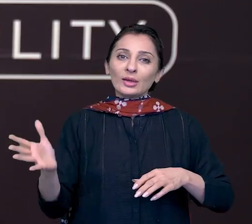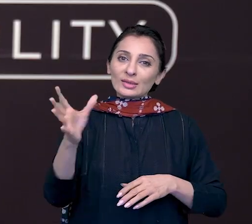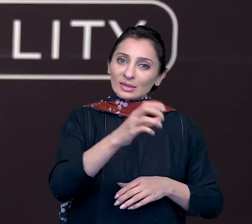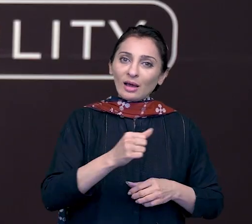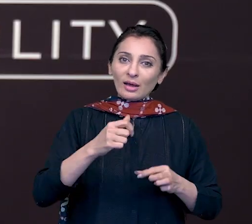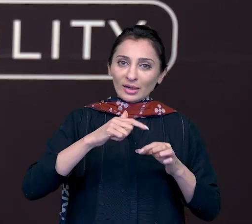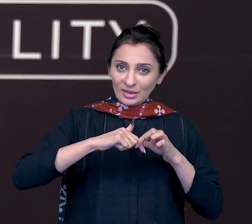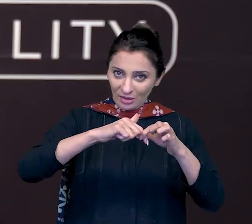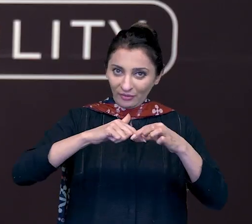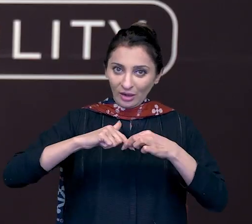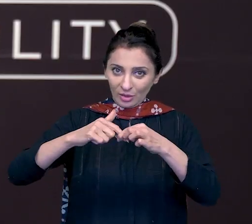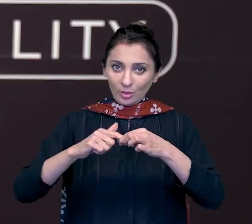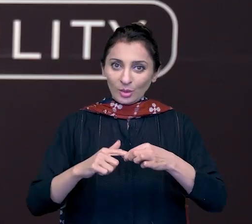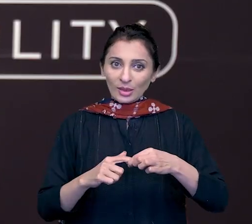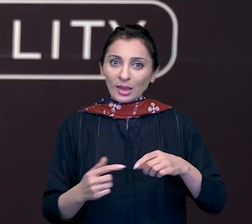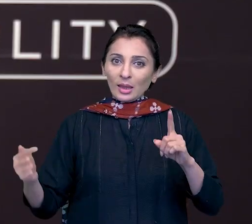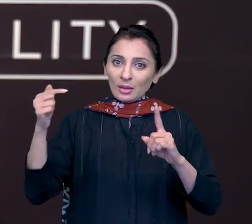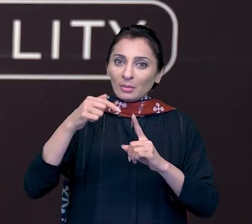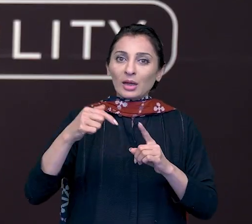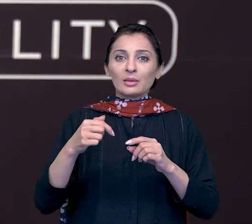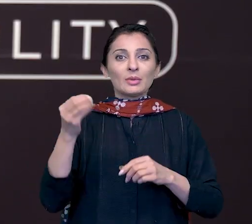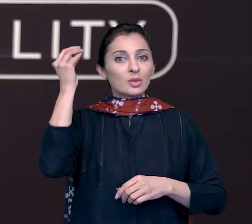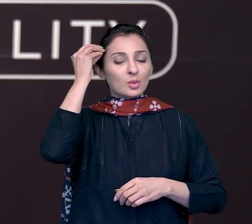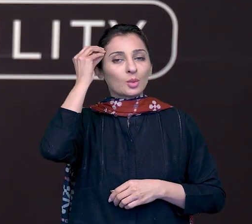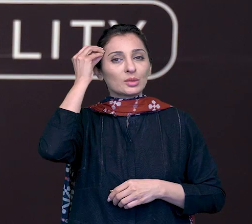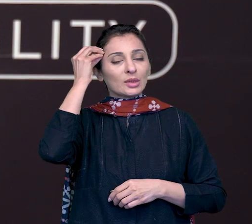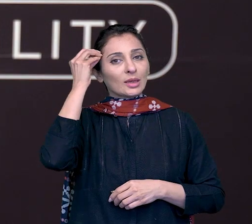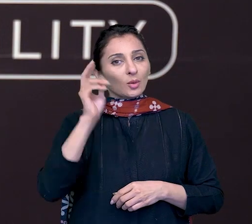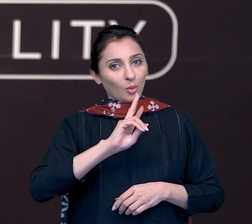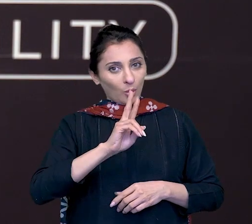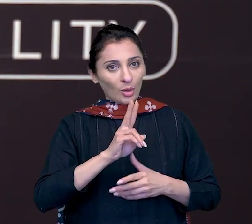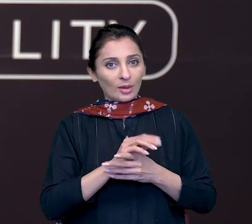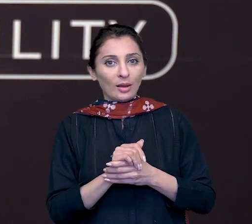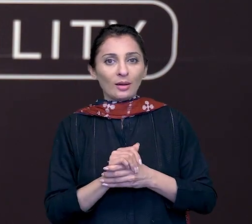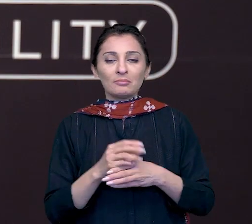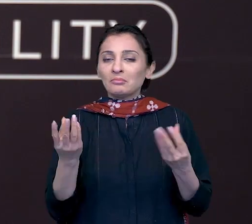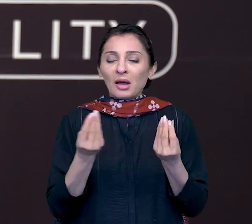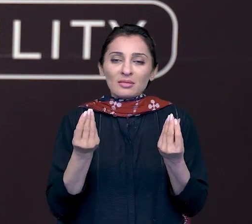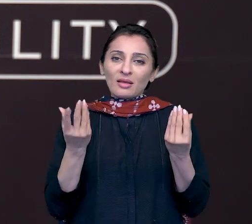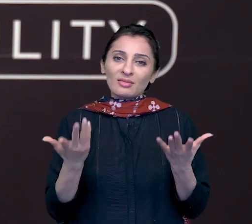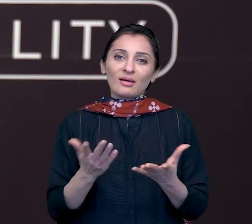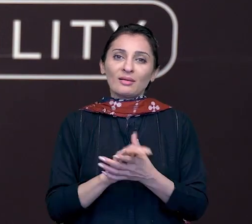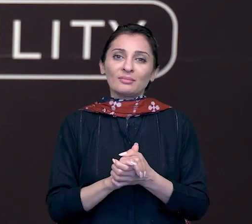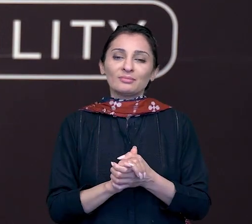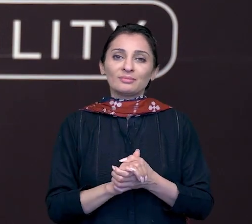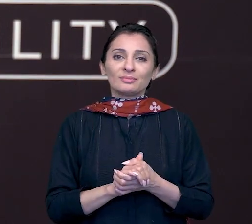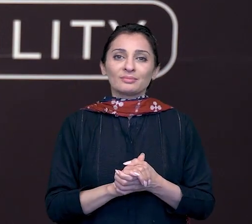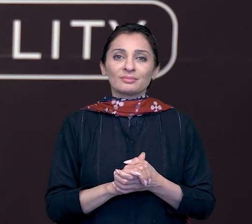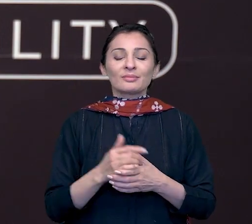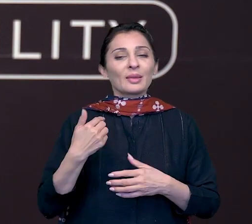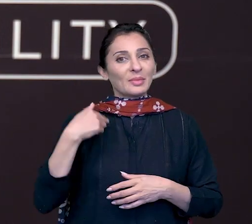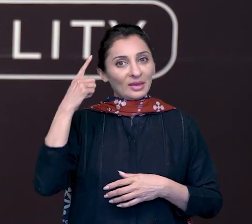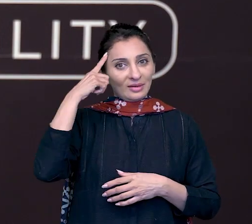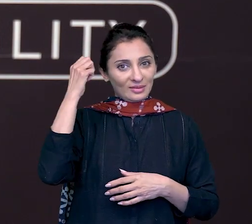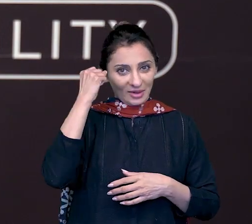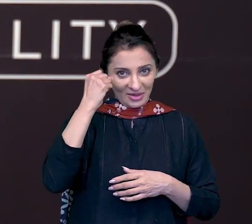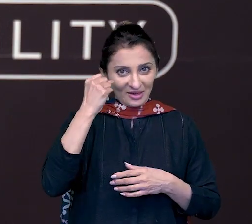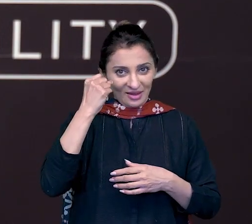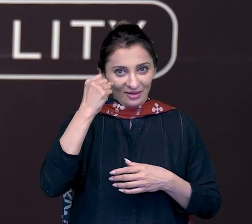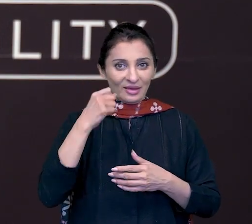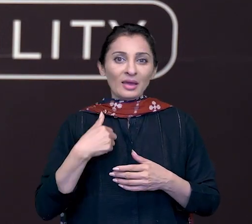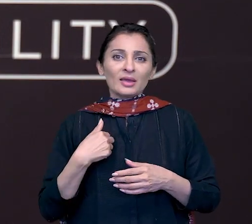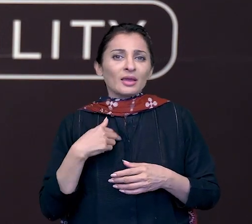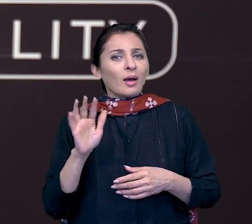کرنا، ان کو ان سوالوں کے بارے میں سوچنے پہ مجبور کرنا بہت ایزی تھا ایز کمپیئر ٹو این ایڈلٹ.